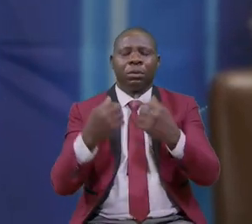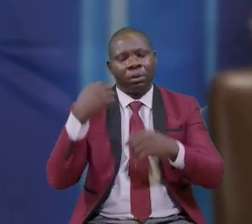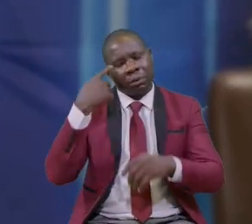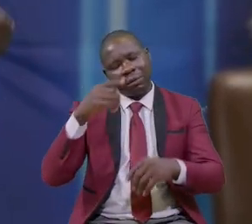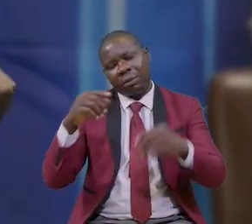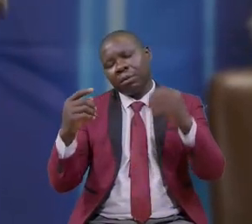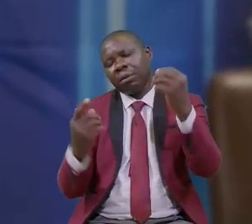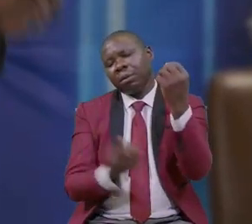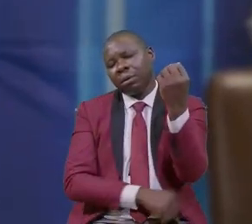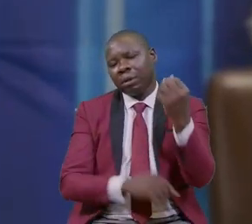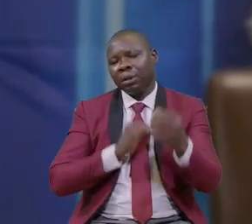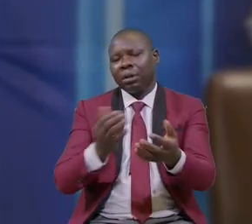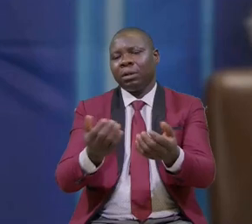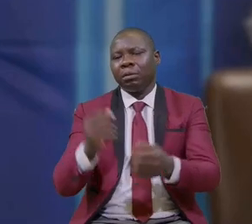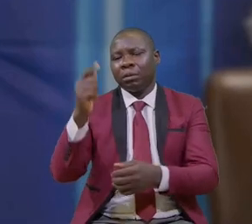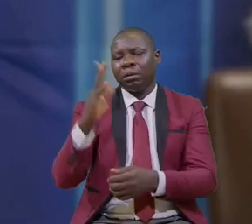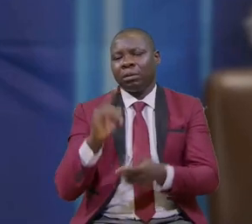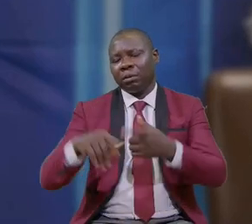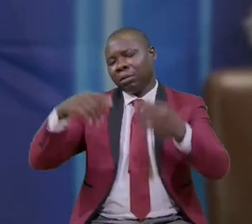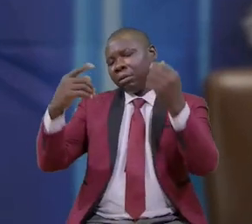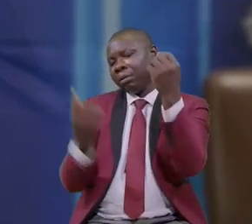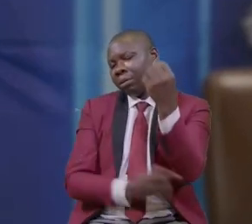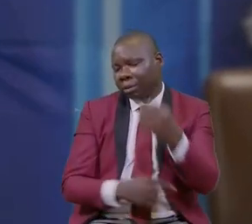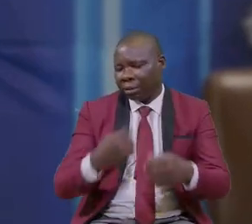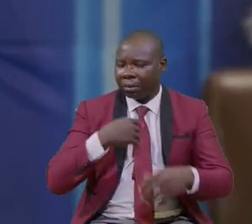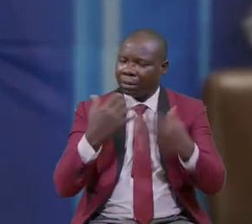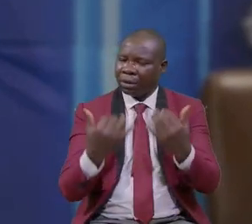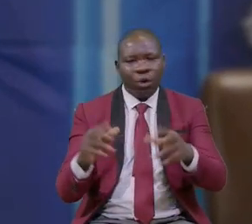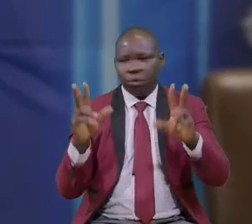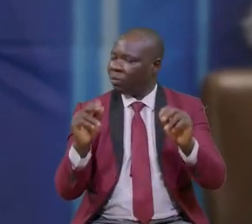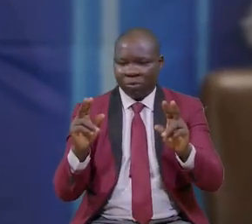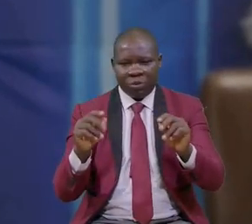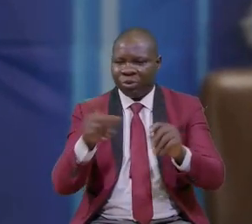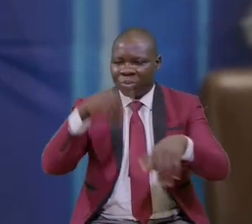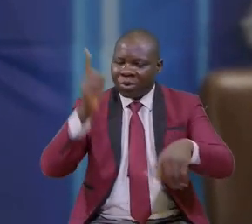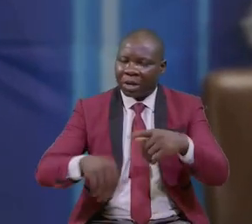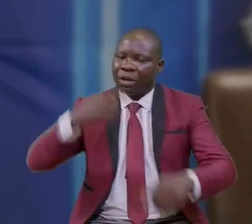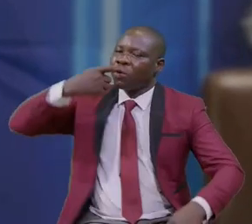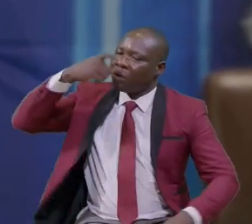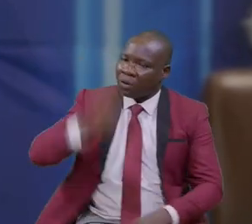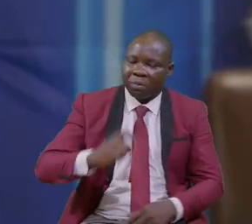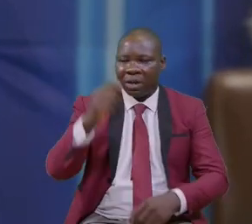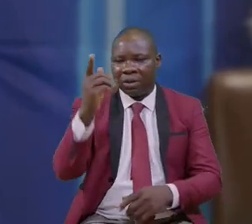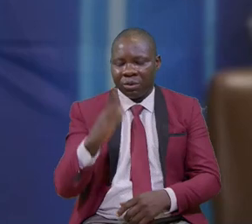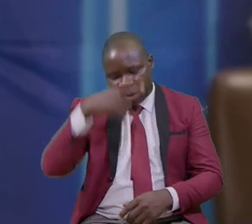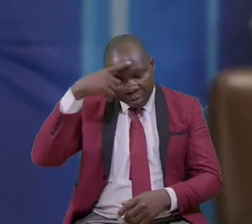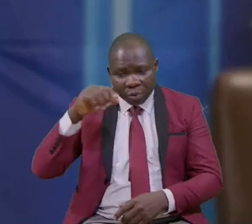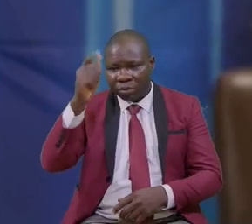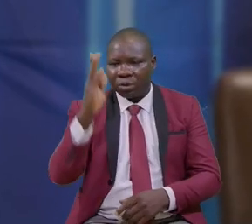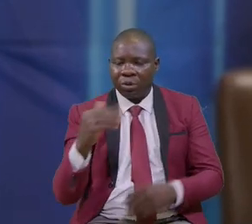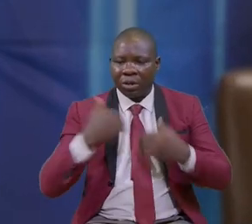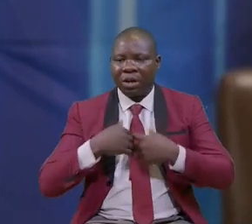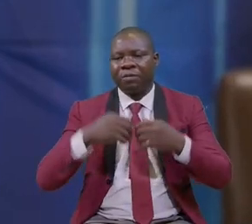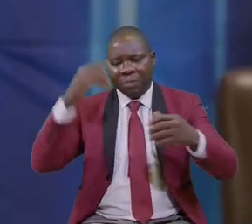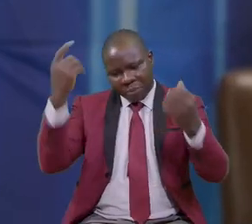Je veux que Dieu me châtie maintenant. Non, tu ne peux pas commander à Dieu. Dieu a déjà châtié Christ pour